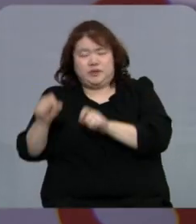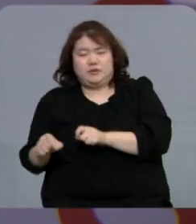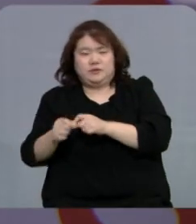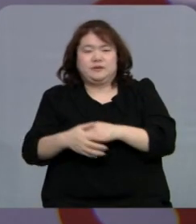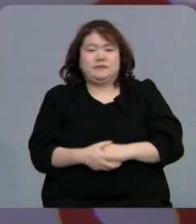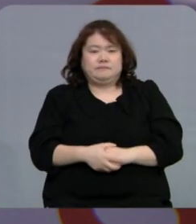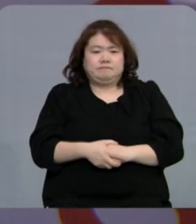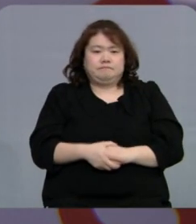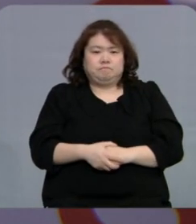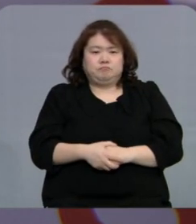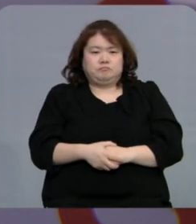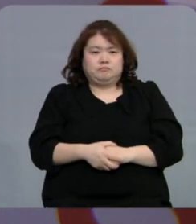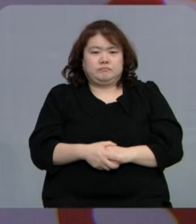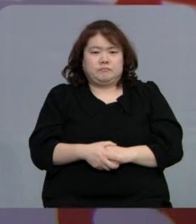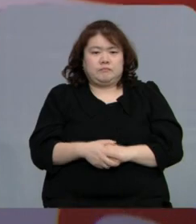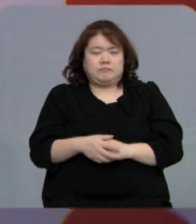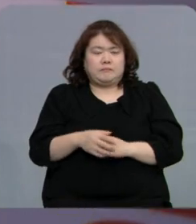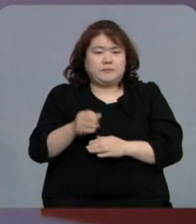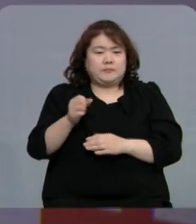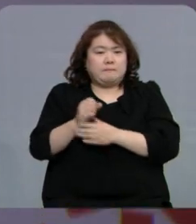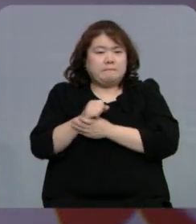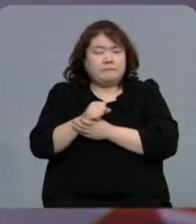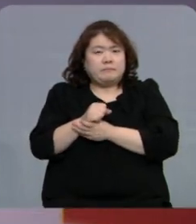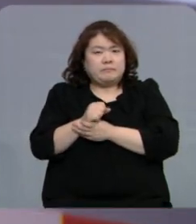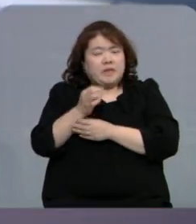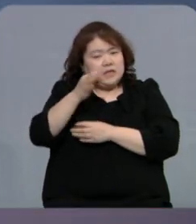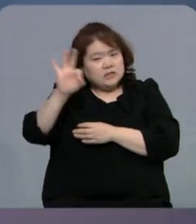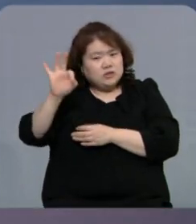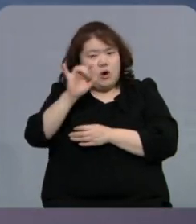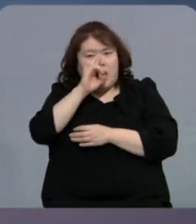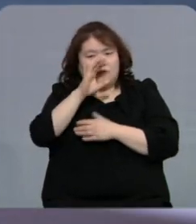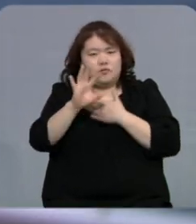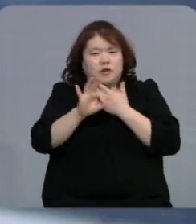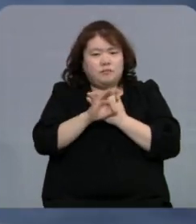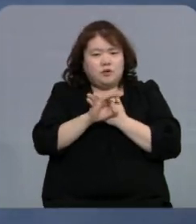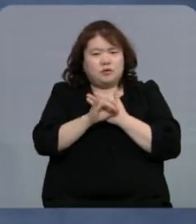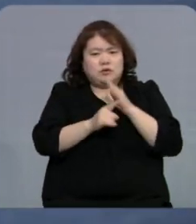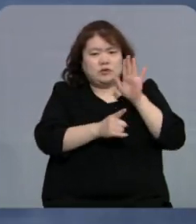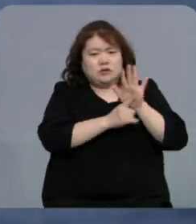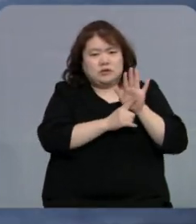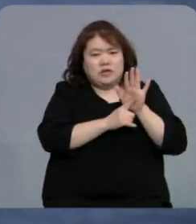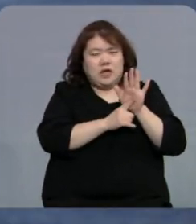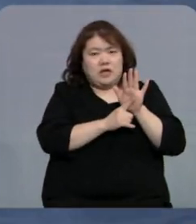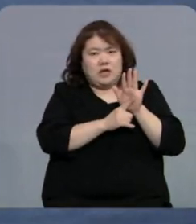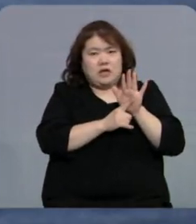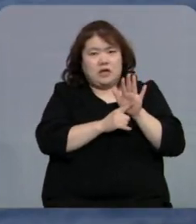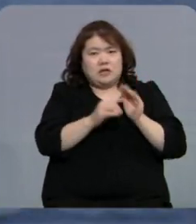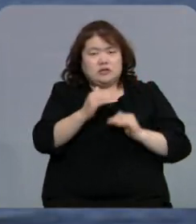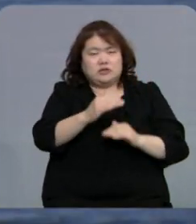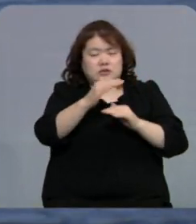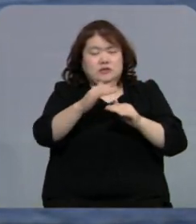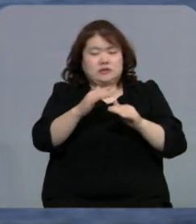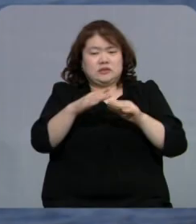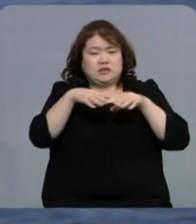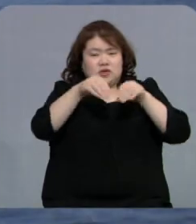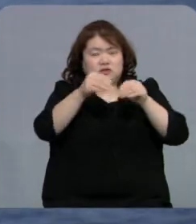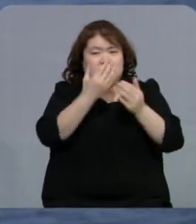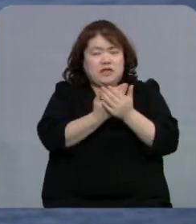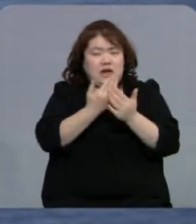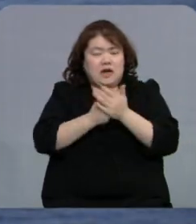재심에서 결과 달라지 않으면 저는 이제 입찰 진행 경기 가처분을 낼 겁니다. 인용이